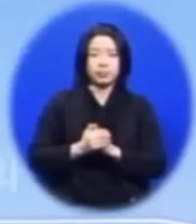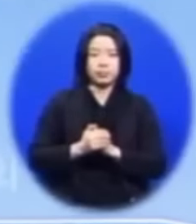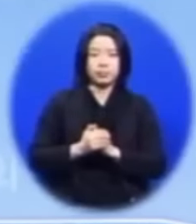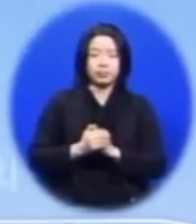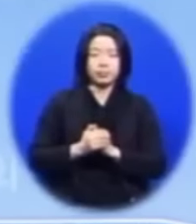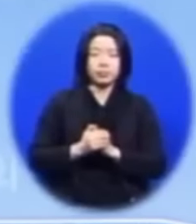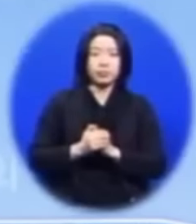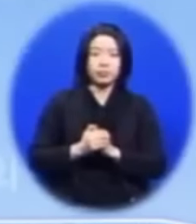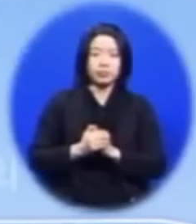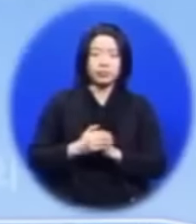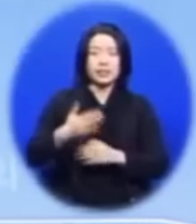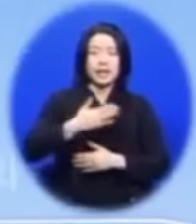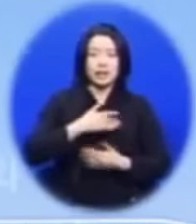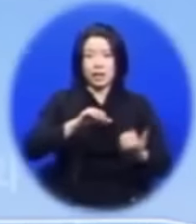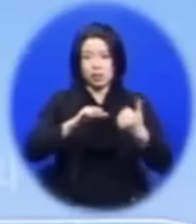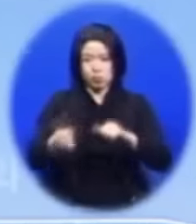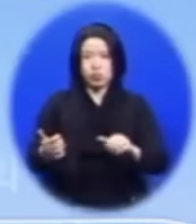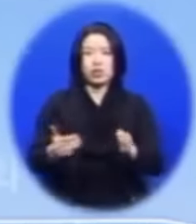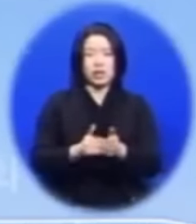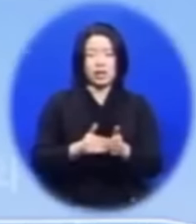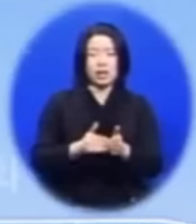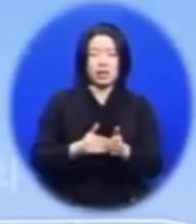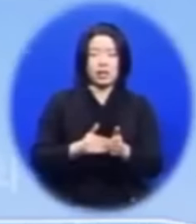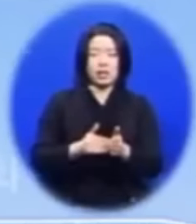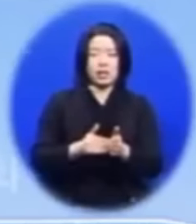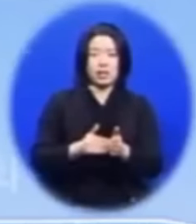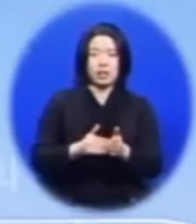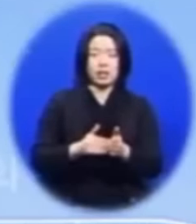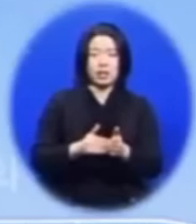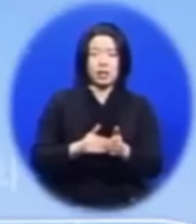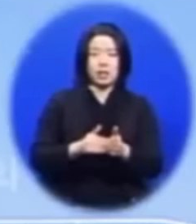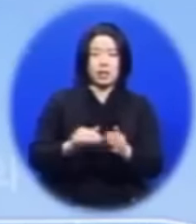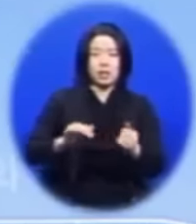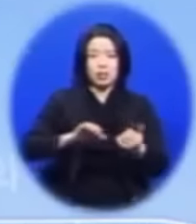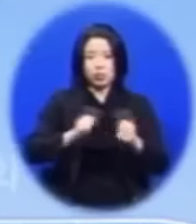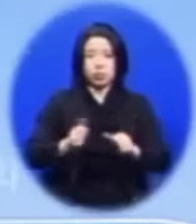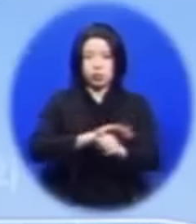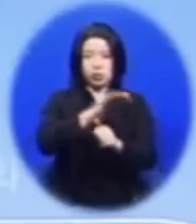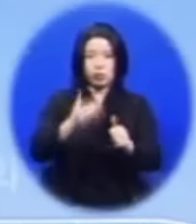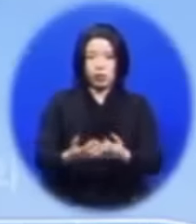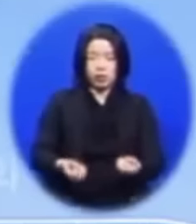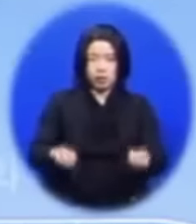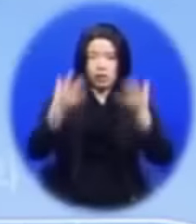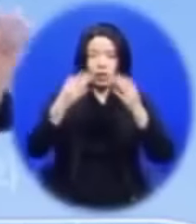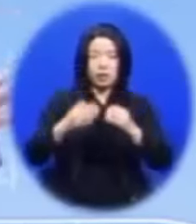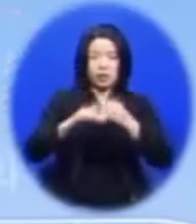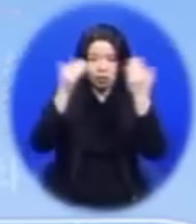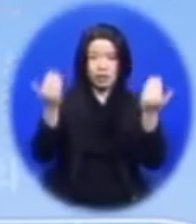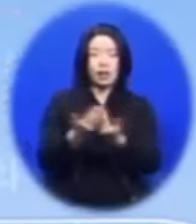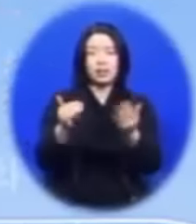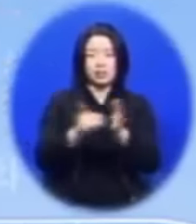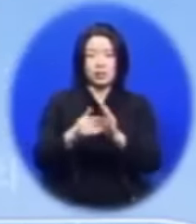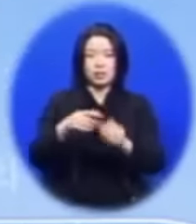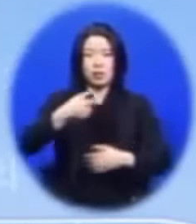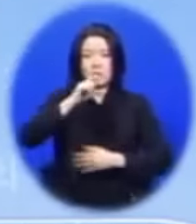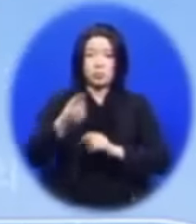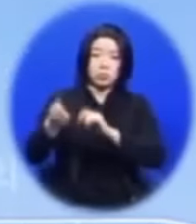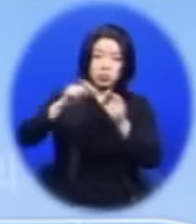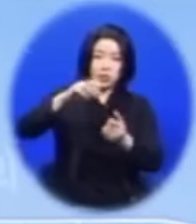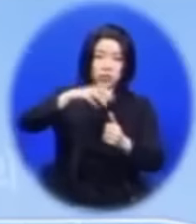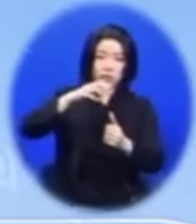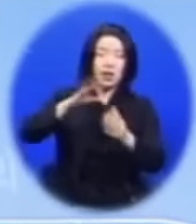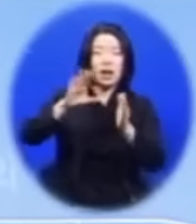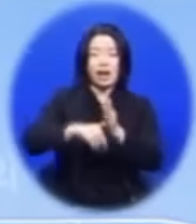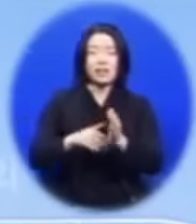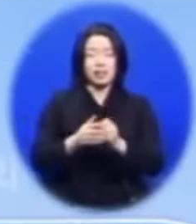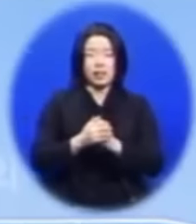거예요 나는 죽었다 장례식 이미 치렀어요 세례받을 때 우리는 장례식 치렀습니다 그리고